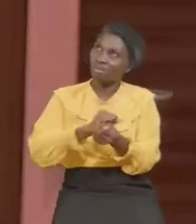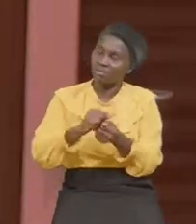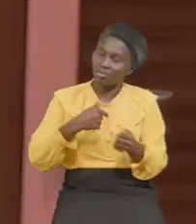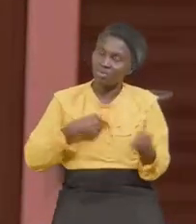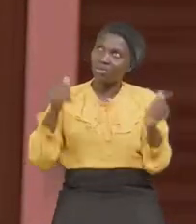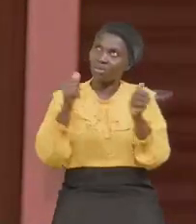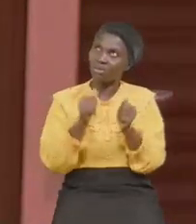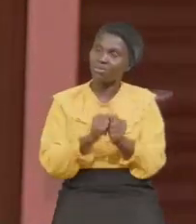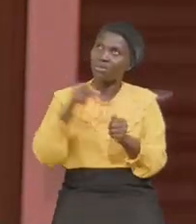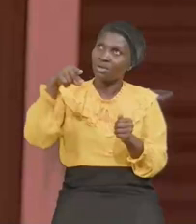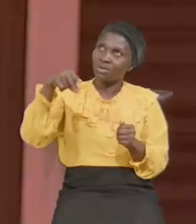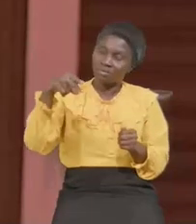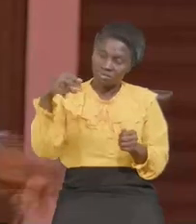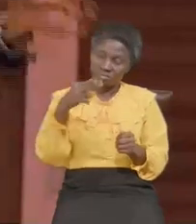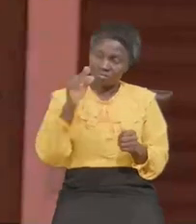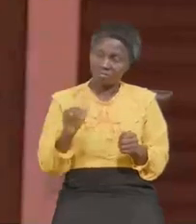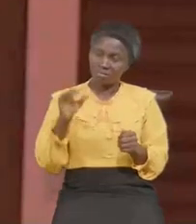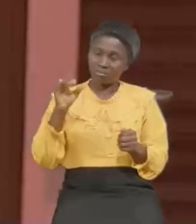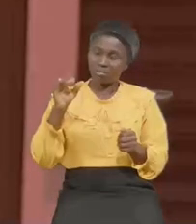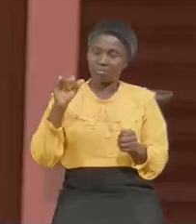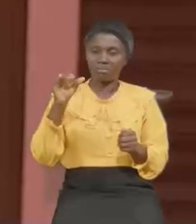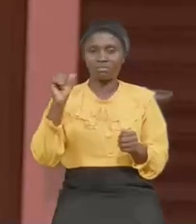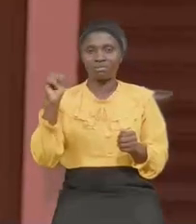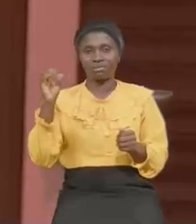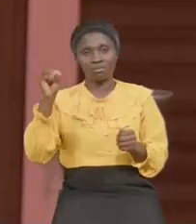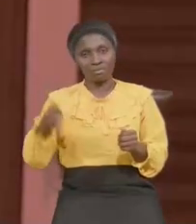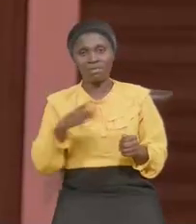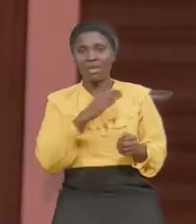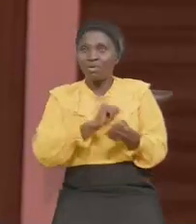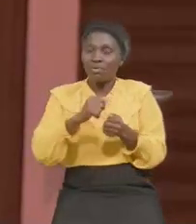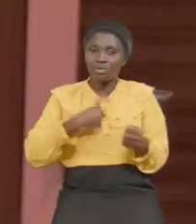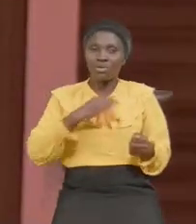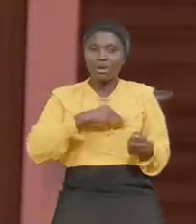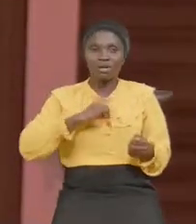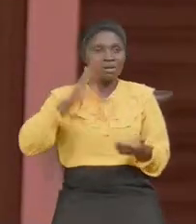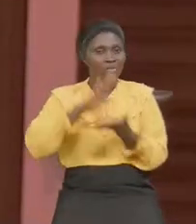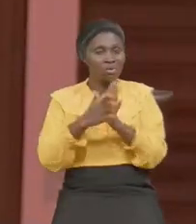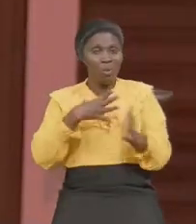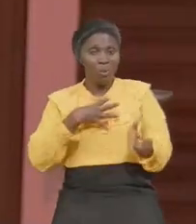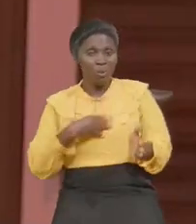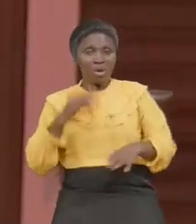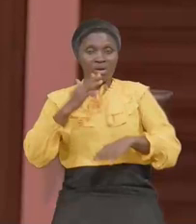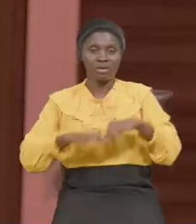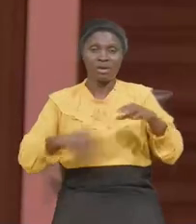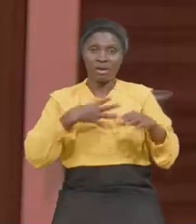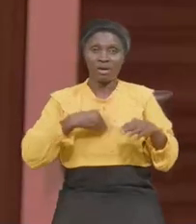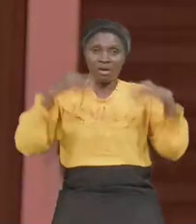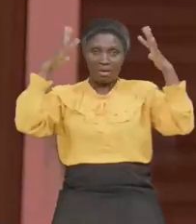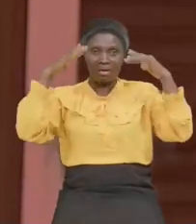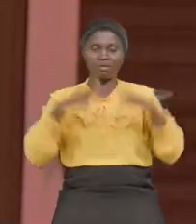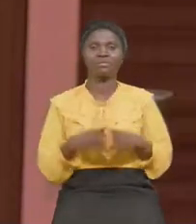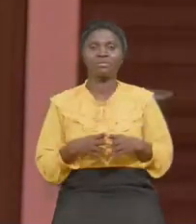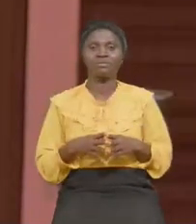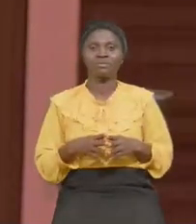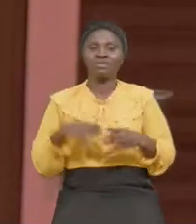pur. Lave-moi et je serai plus blanc que la neige. Annonce-moi l'allégresse et la joie. Et les eaux que tu as